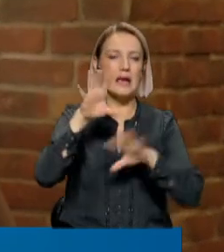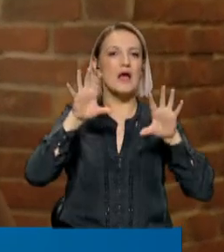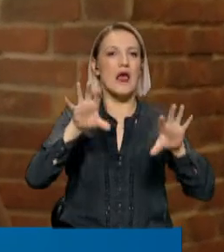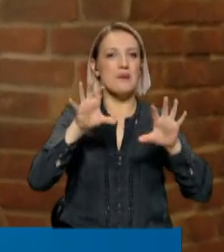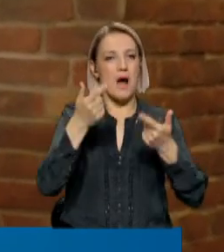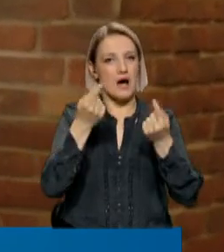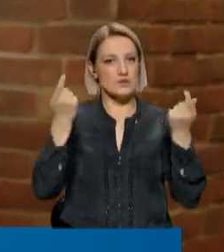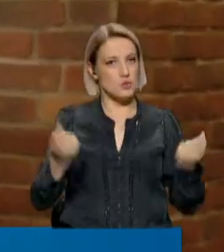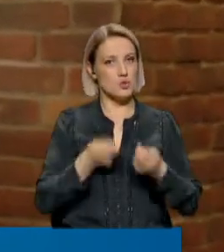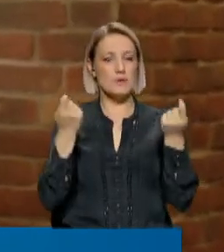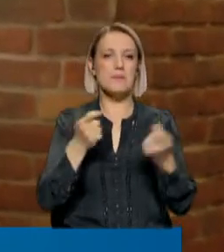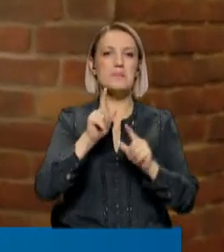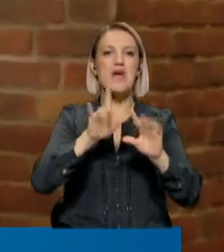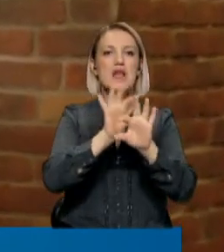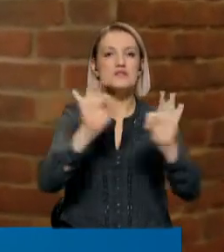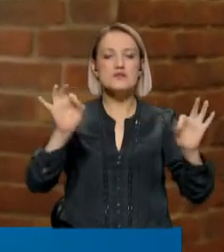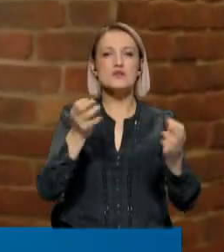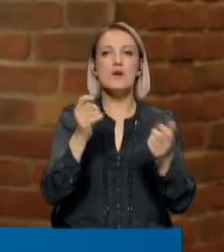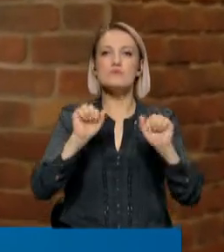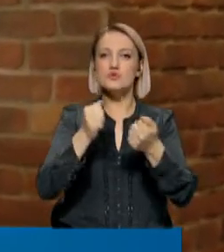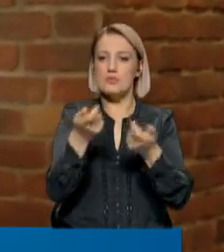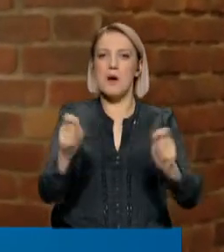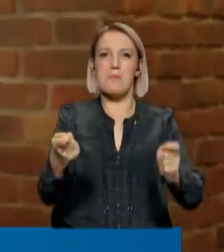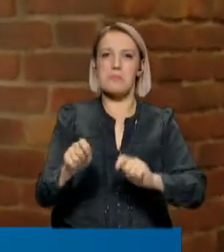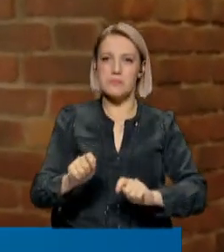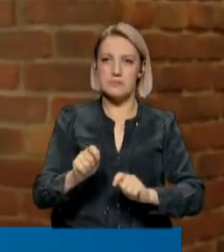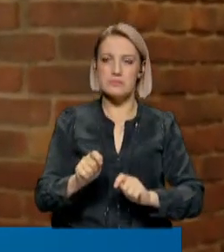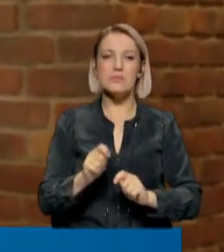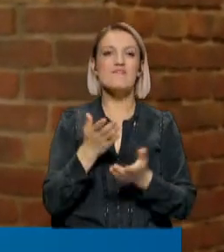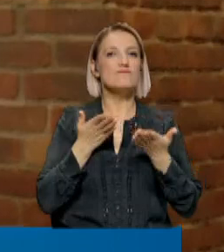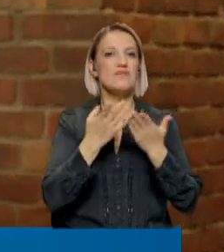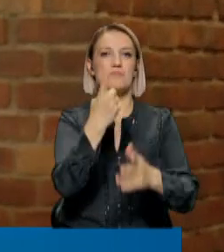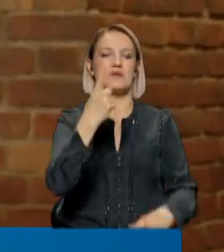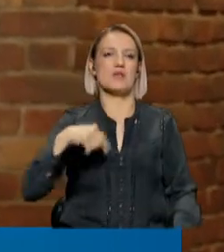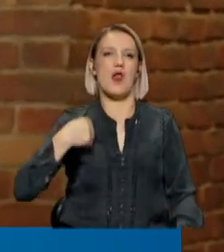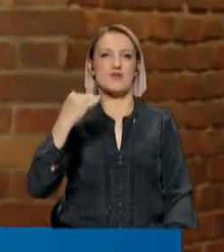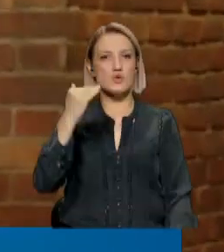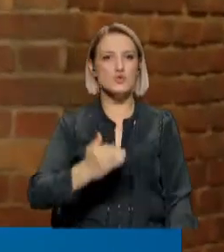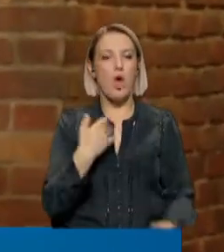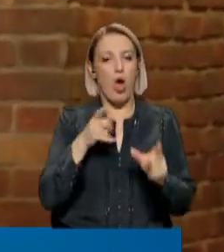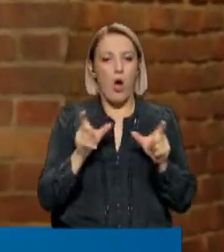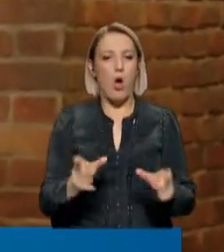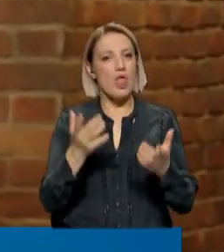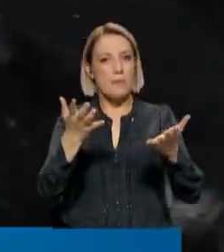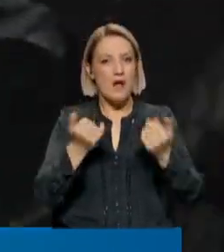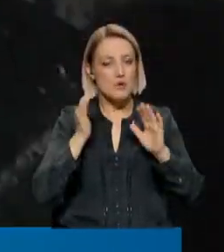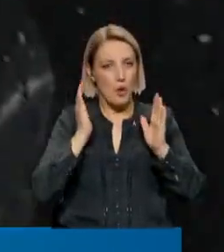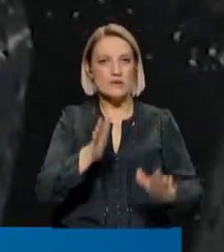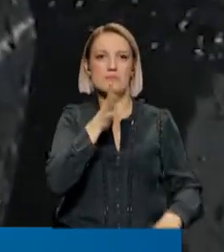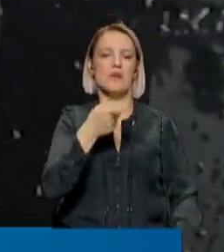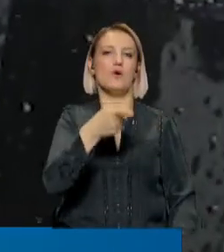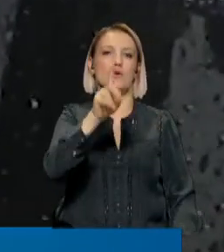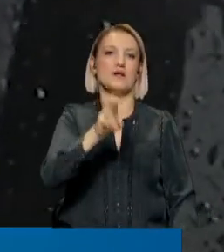az kullanıyoruz. Gereksiz dolapları kapattık. Fırını 1'e düşürdük. Ne kadar önlem de alsak 18 bin lira geldi.